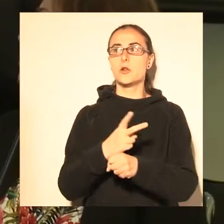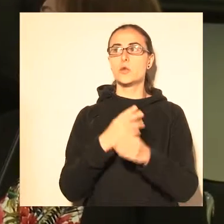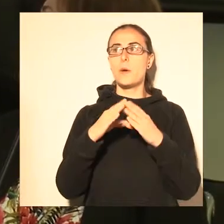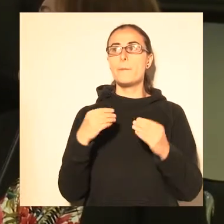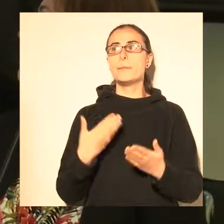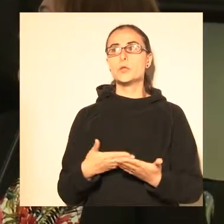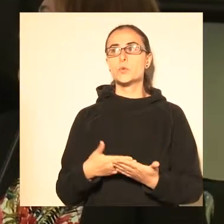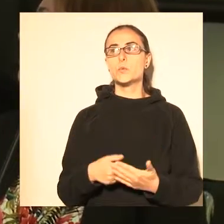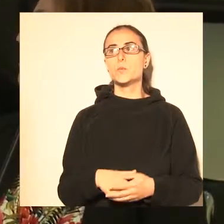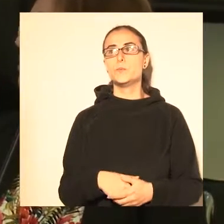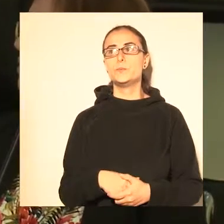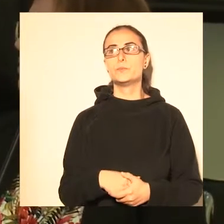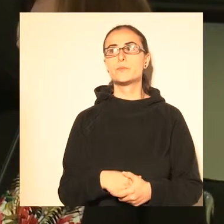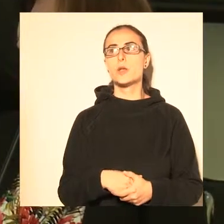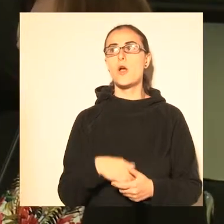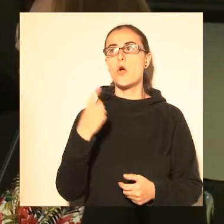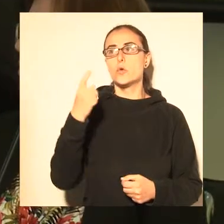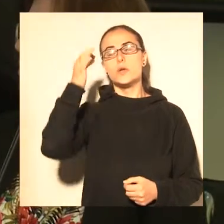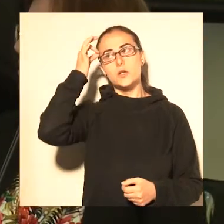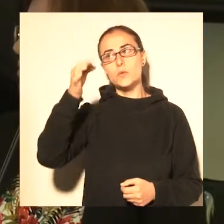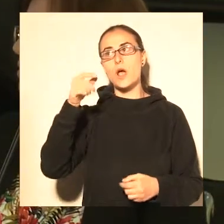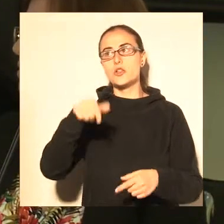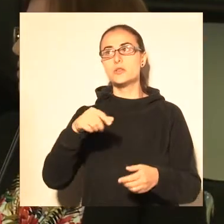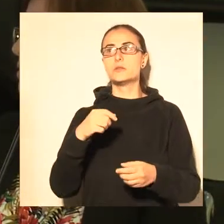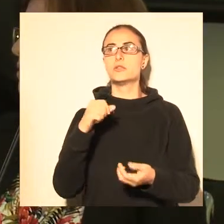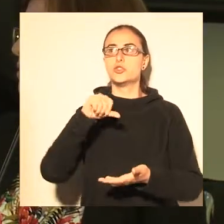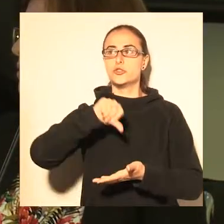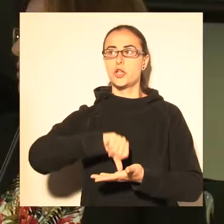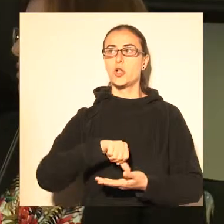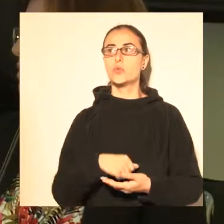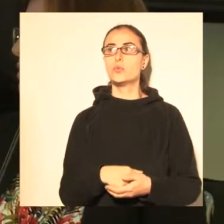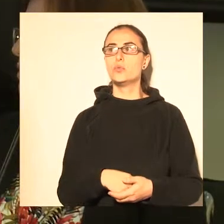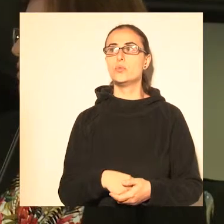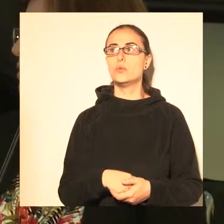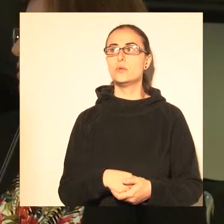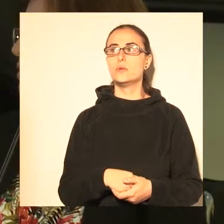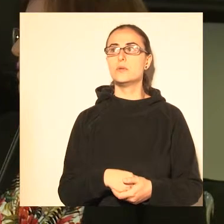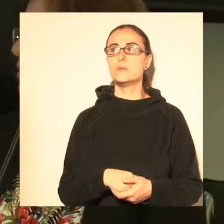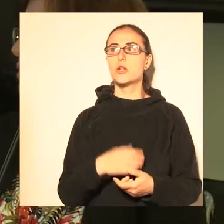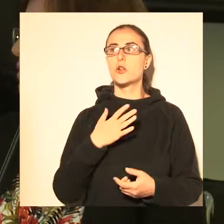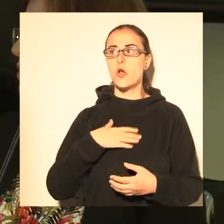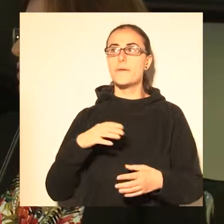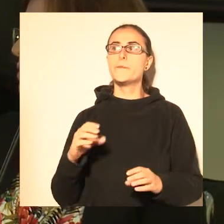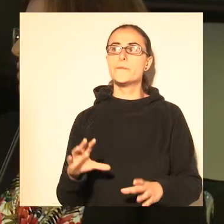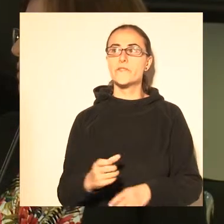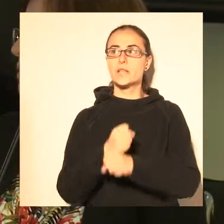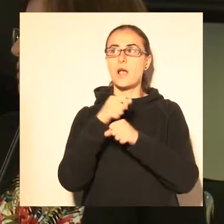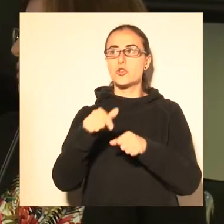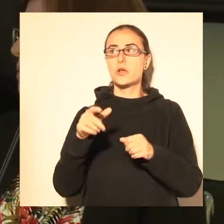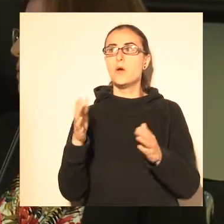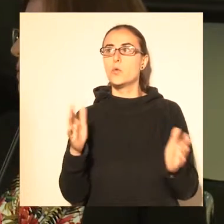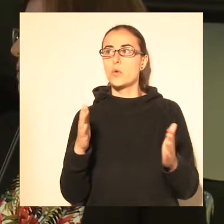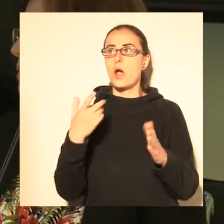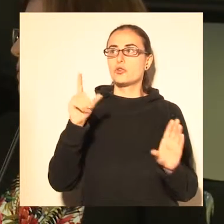român pentru că conducând un astfel de centru ă eu am întârziat